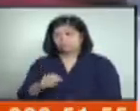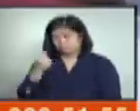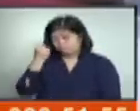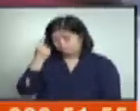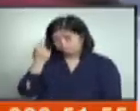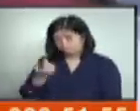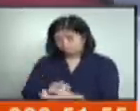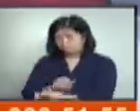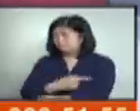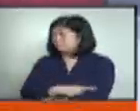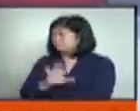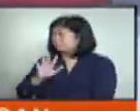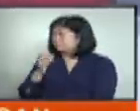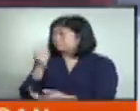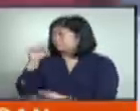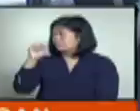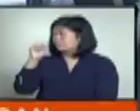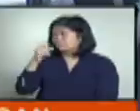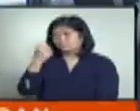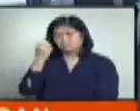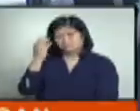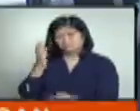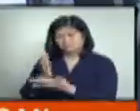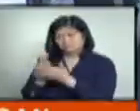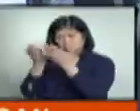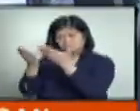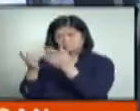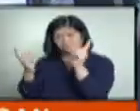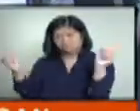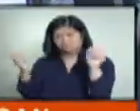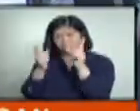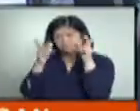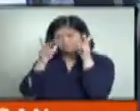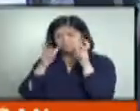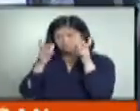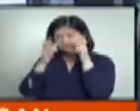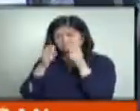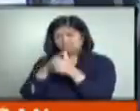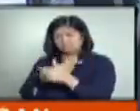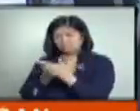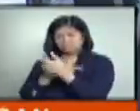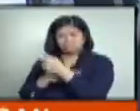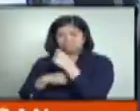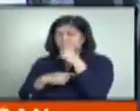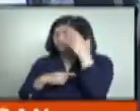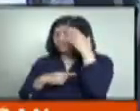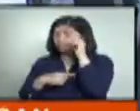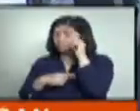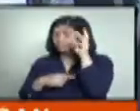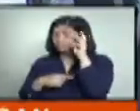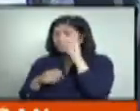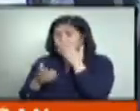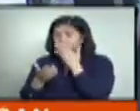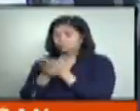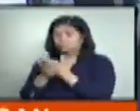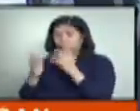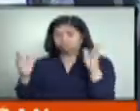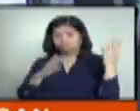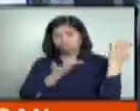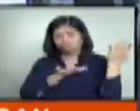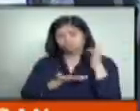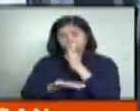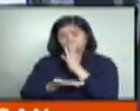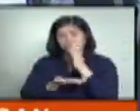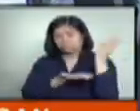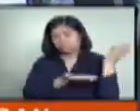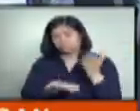nyo nalaman to? Sir, huwag kang iling-iling muna, sir. Pabayaan muna natin na silang makinig. Kasi hindi pala nila alam tong ano eh. Buti nga, nagsalita si Mr.